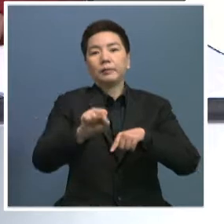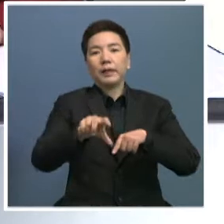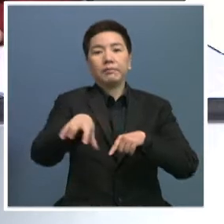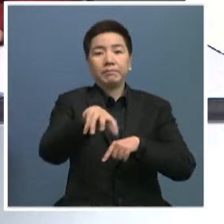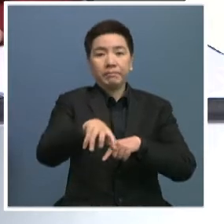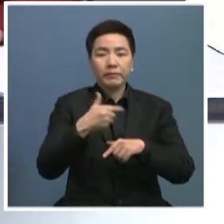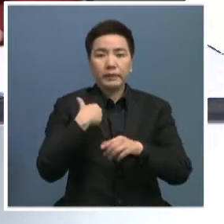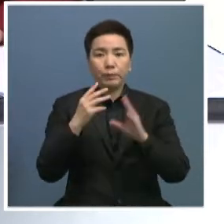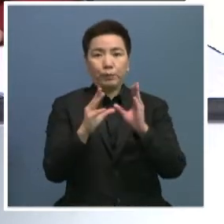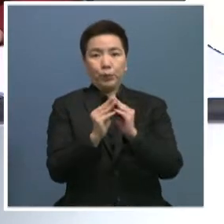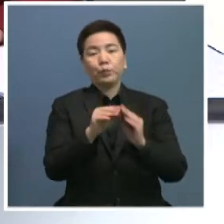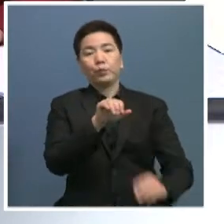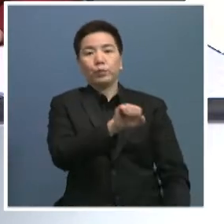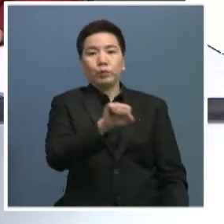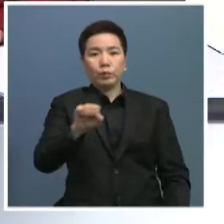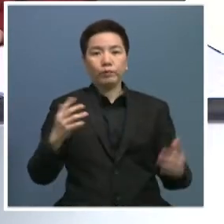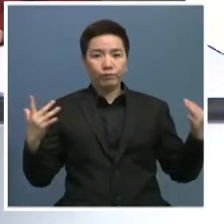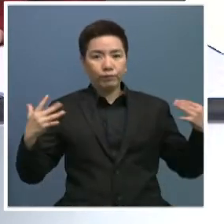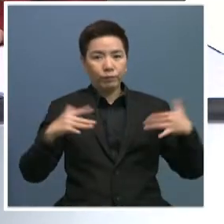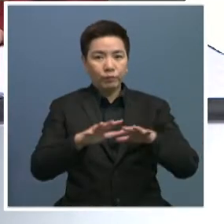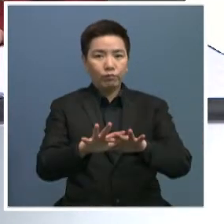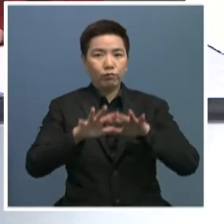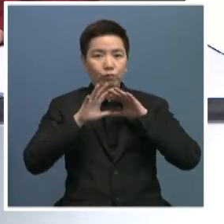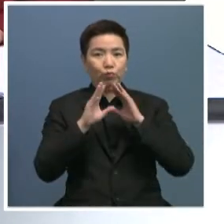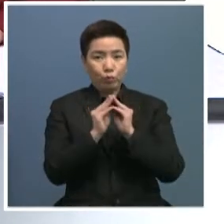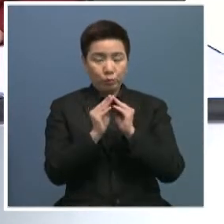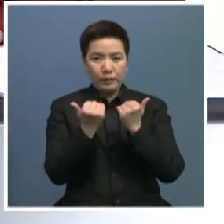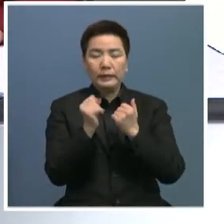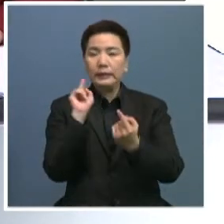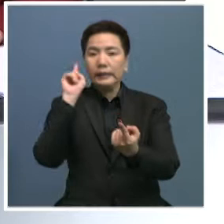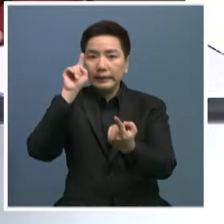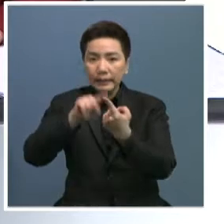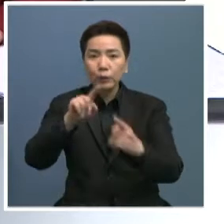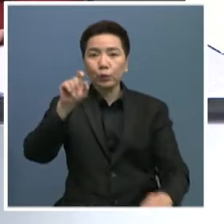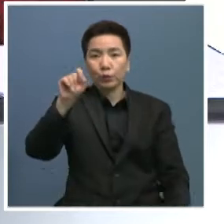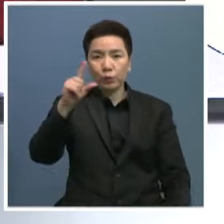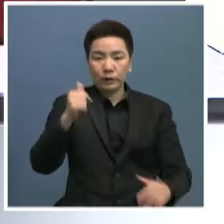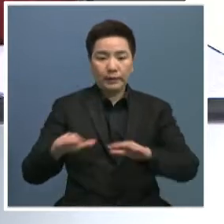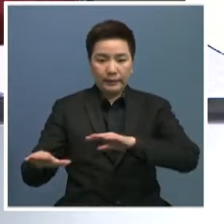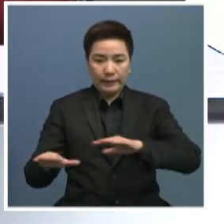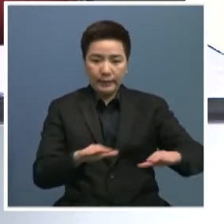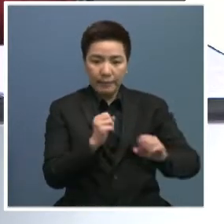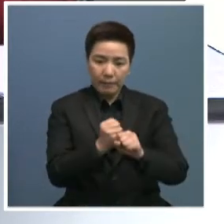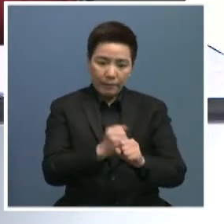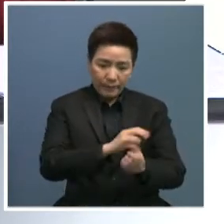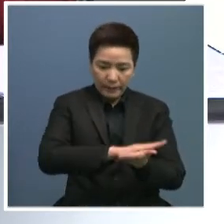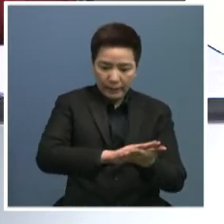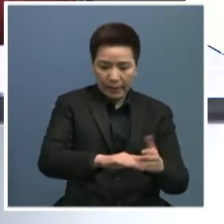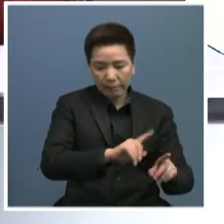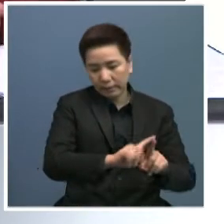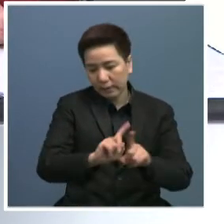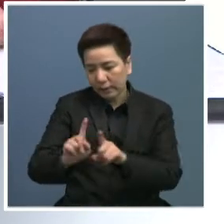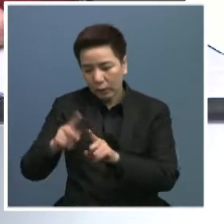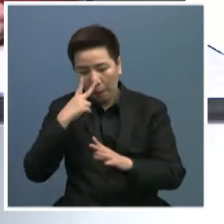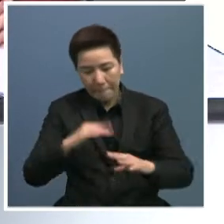ค่ะวันนี้จะมีการประชุมสภาผู้แทนราษฎรยาวไปจนถึงวันศุกร์เลยวัฒนะเราก็เลยมีการเตรียมการที่จะทำความสะอาดเพื่อที่